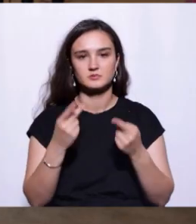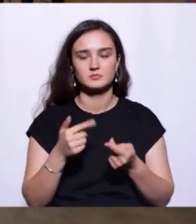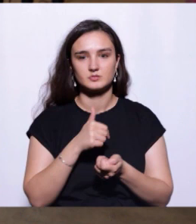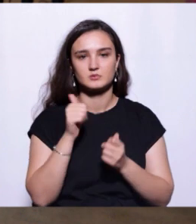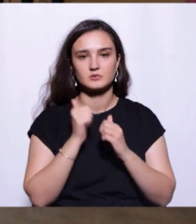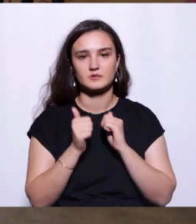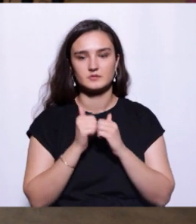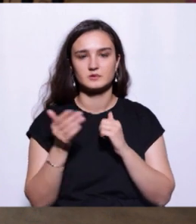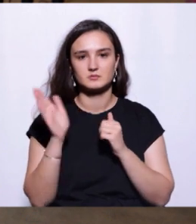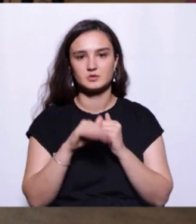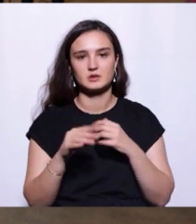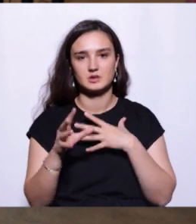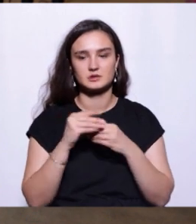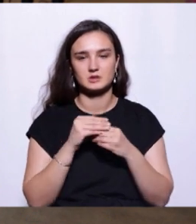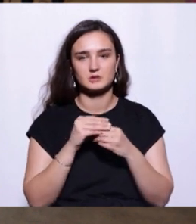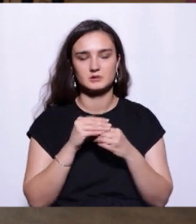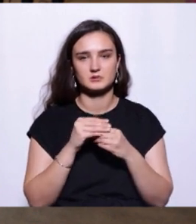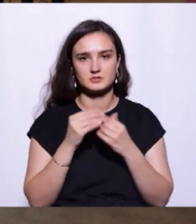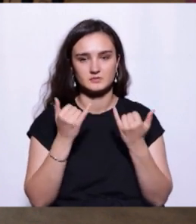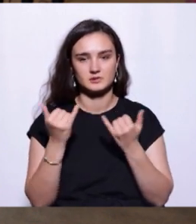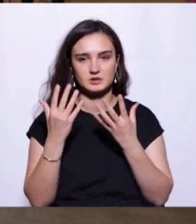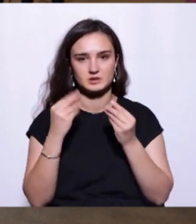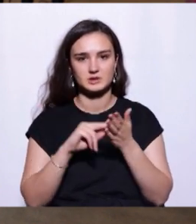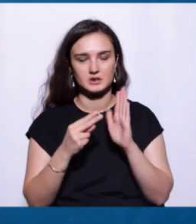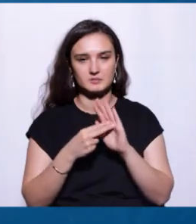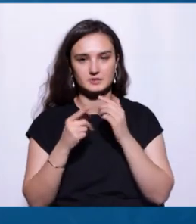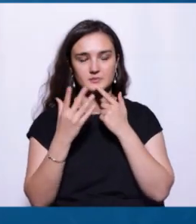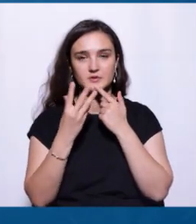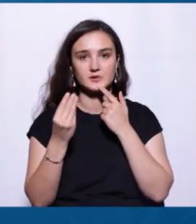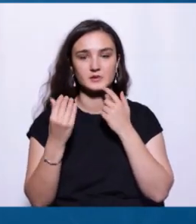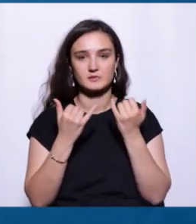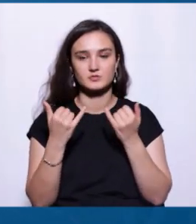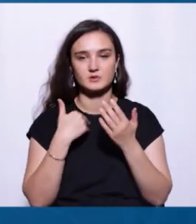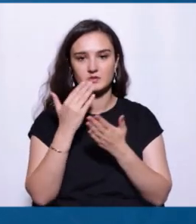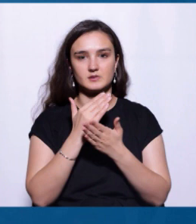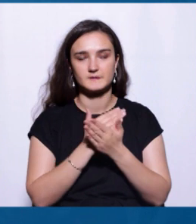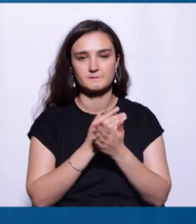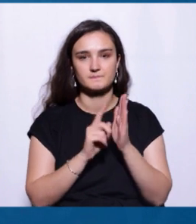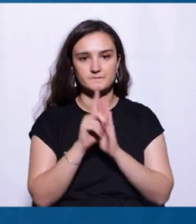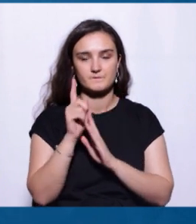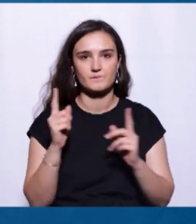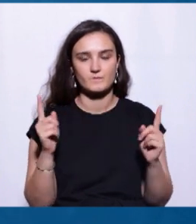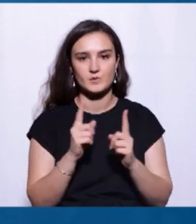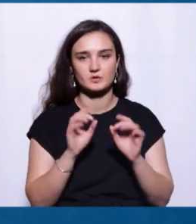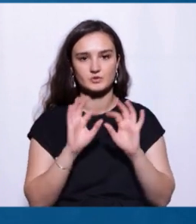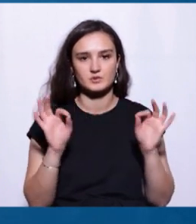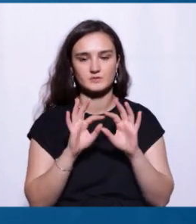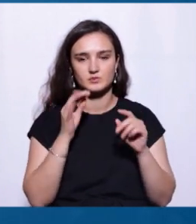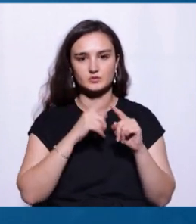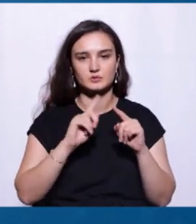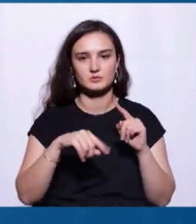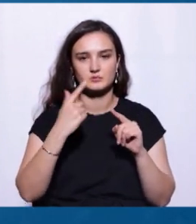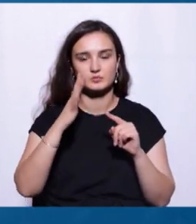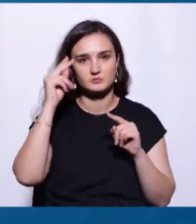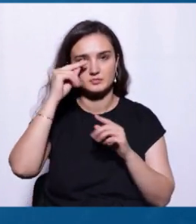როგორც ყოველთვის, მოდით ერთად გავეცნოთ დღევანდელი დღის გეგმას. დღევანდელი ჩვენი გაკვეთილი დაიწყება მოკლე შესწავლით, ამის შემდეგ